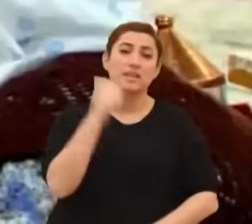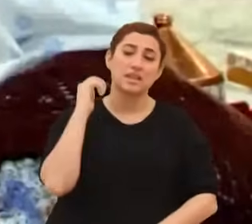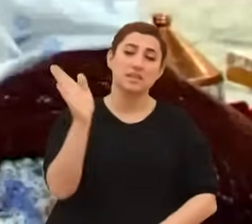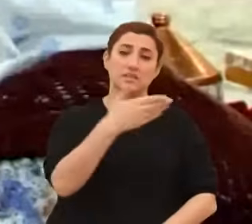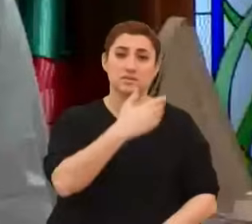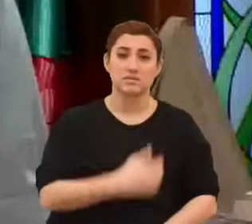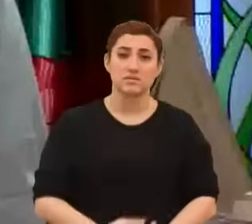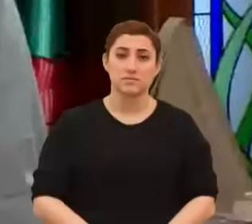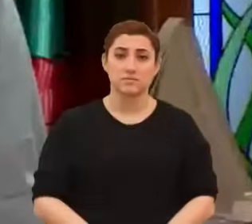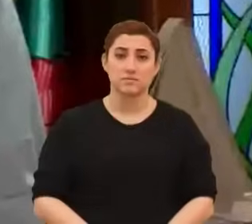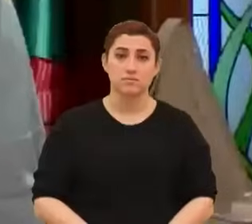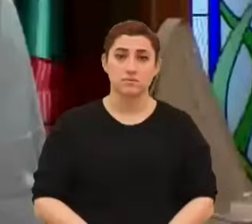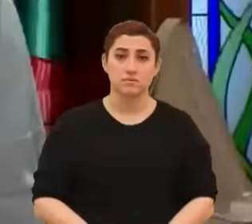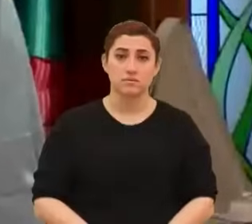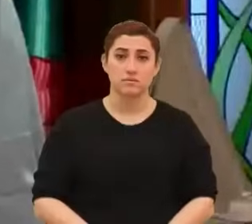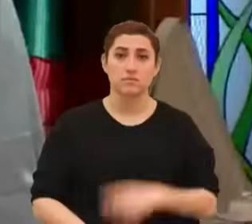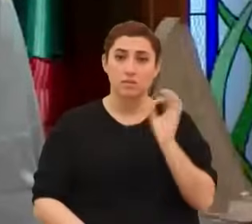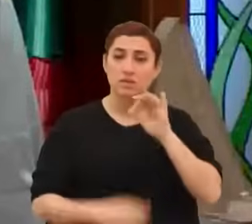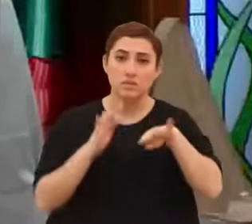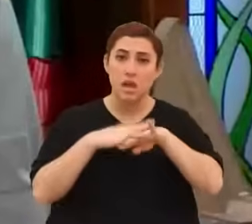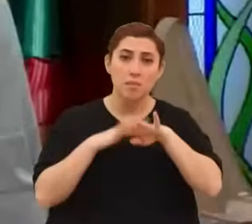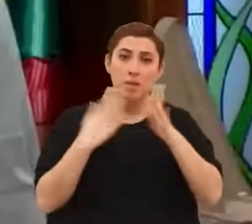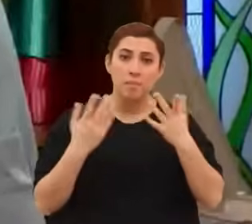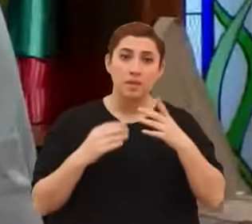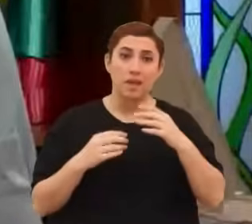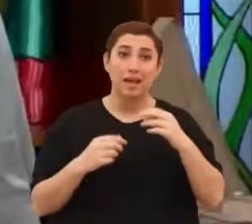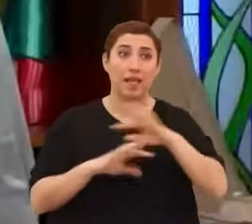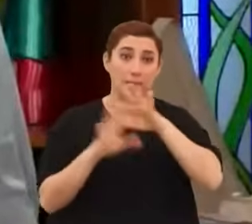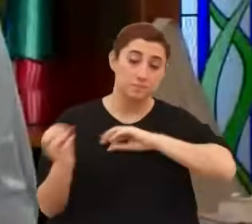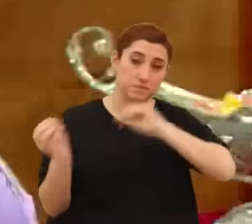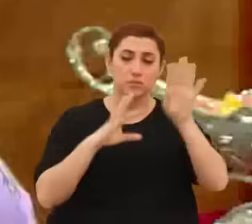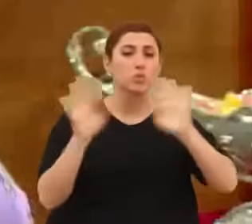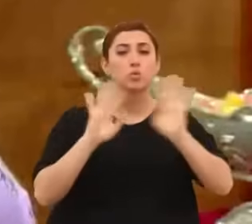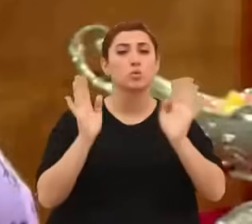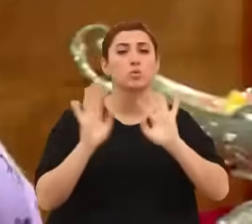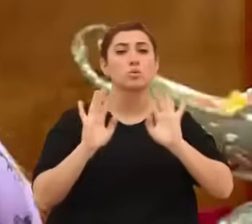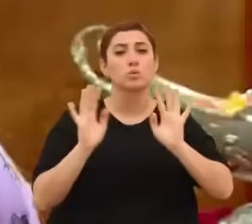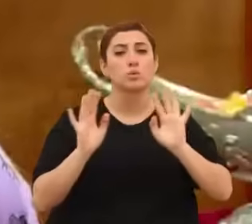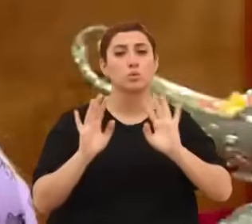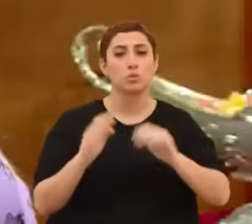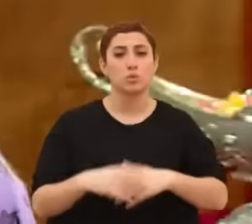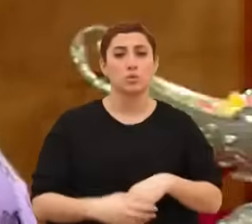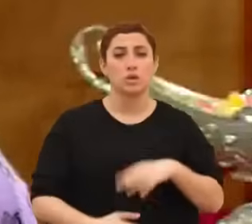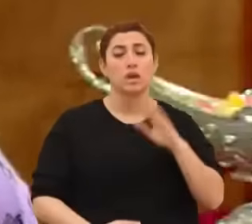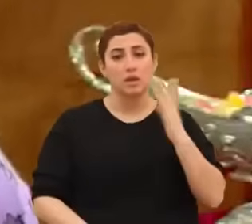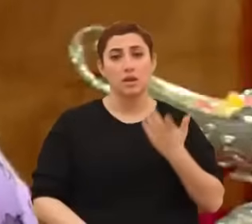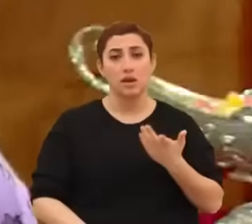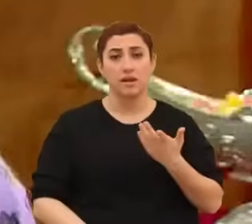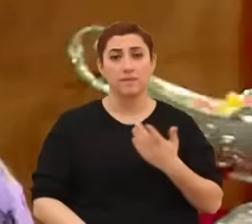Almanya'ya gitti. Ha? Niçin? Temelli mi gitti? Yok.